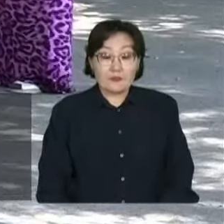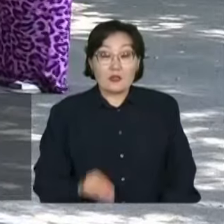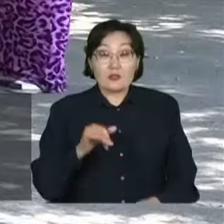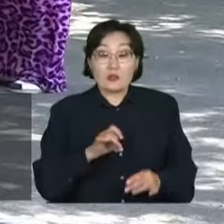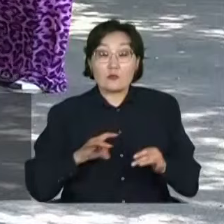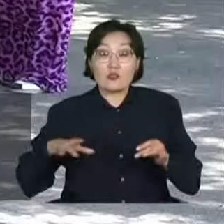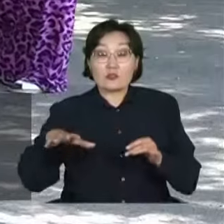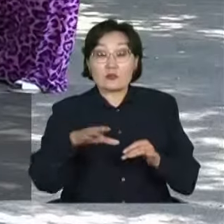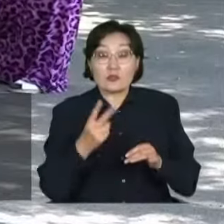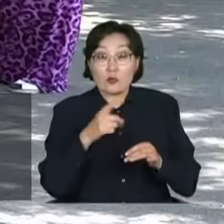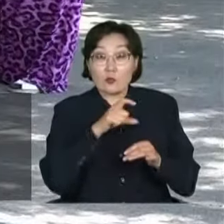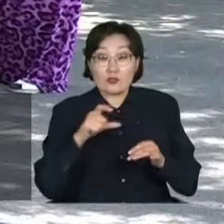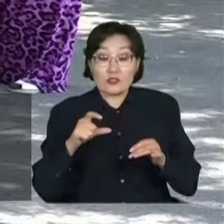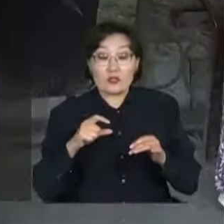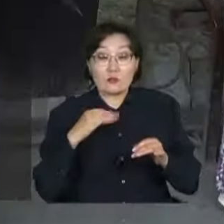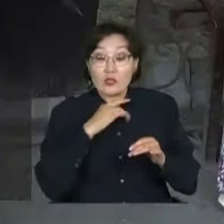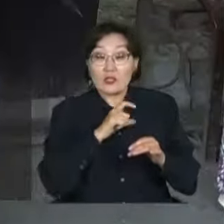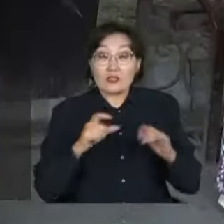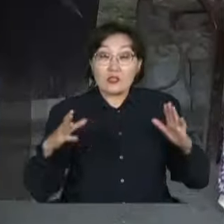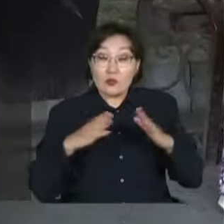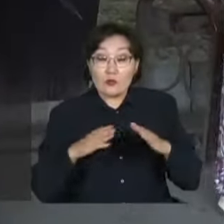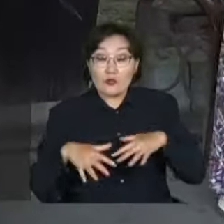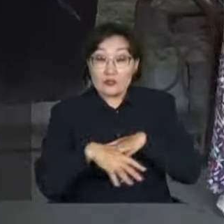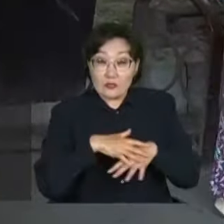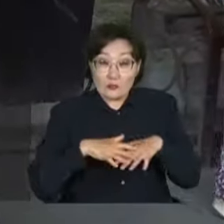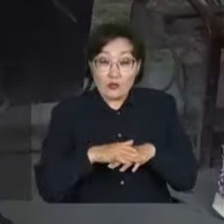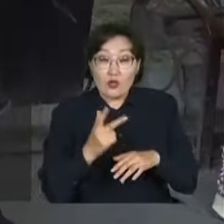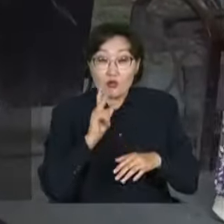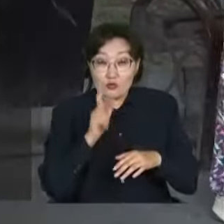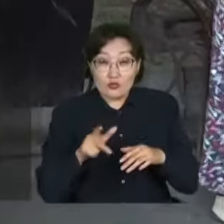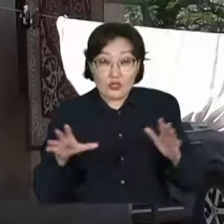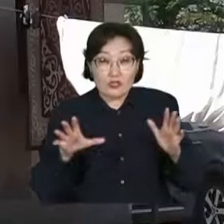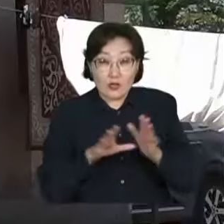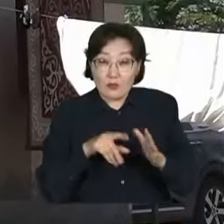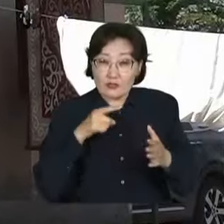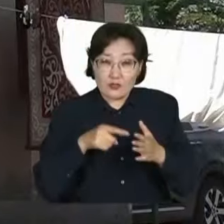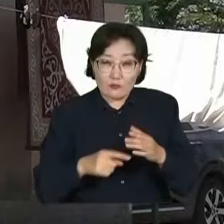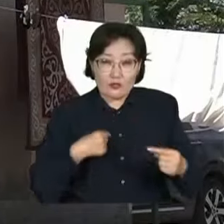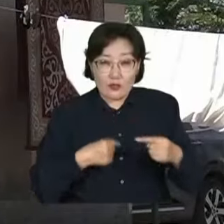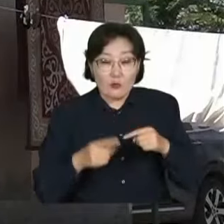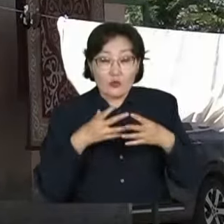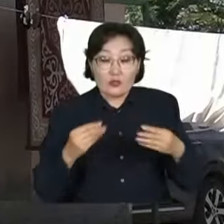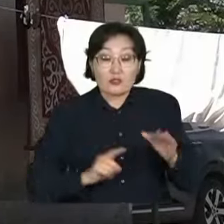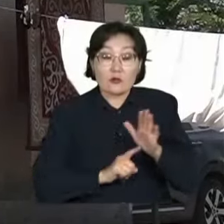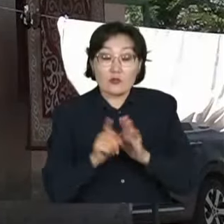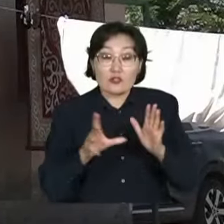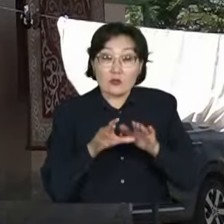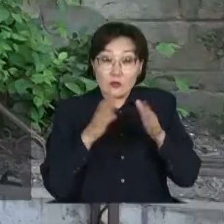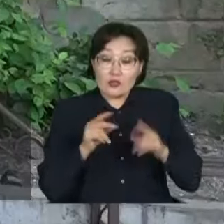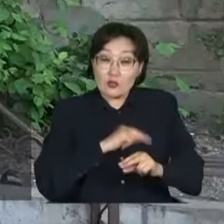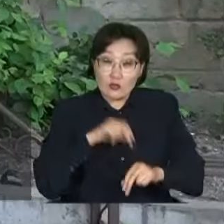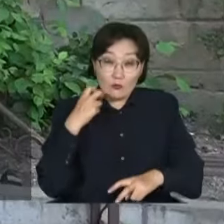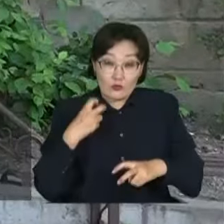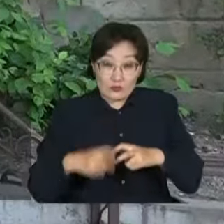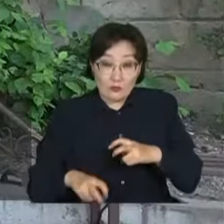Жетісу ауданындағы екі көпқабатты үйдің тұрғындары 3 жылдан бері жарық мәселесінен мезі болдық дейді. Айтуларынша көктем келісімен трансформатор істен шығып жұрт